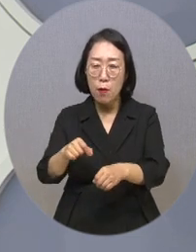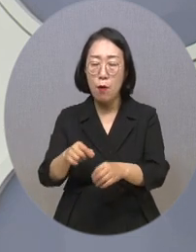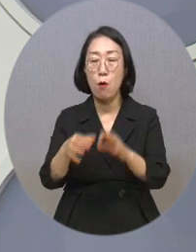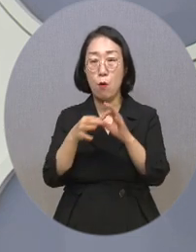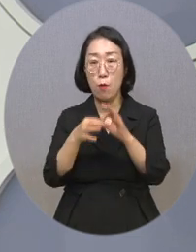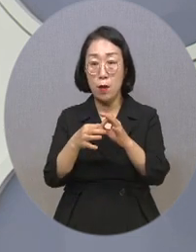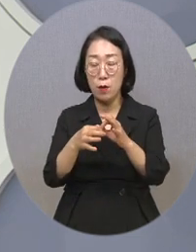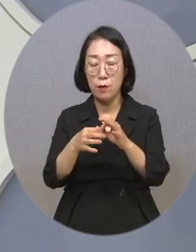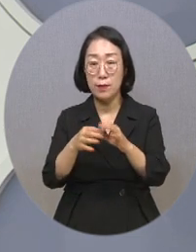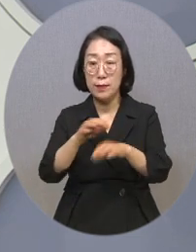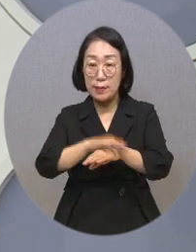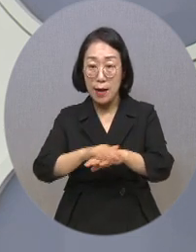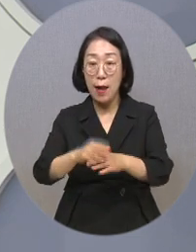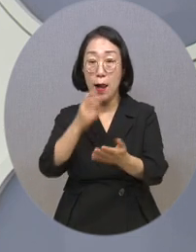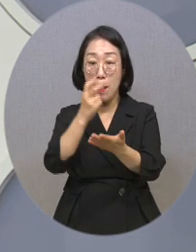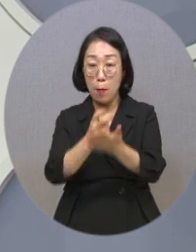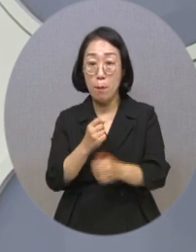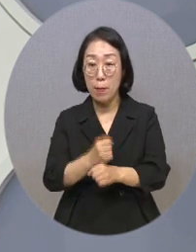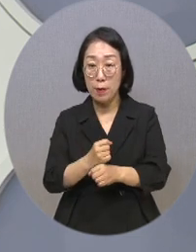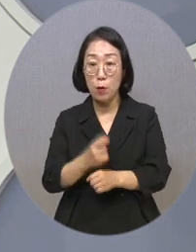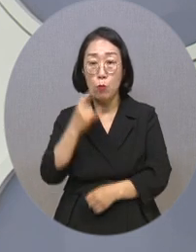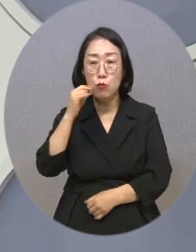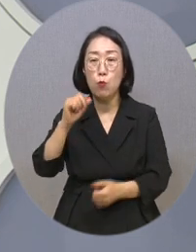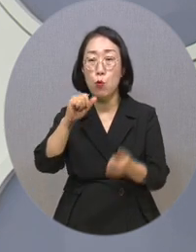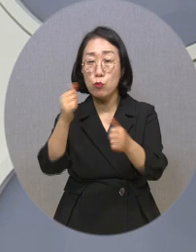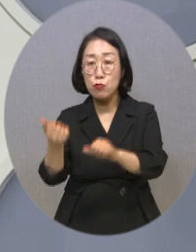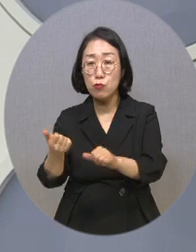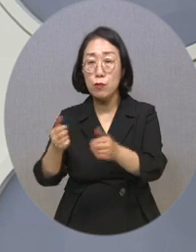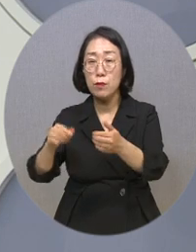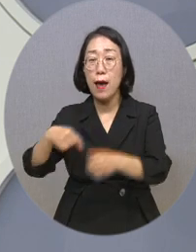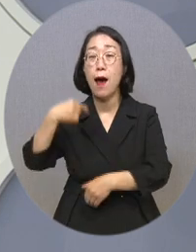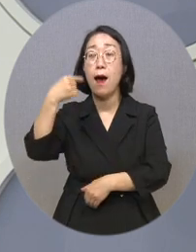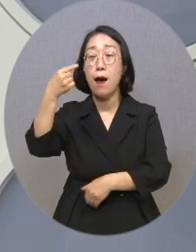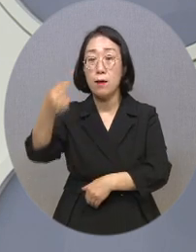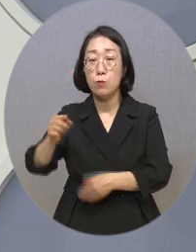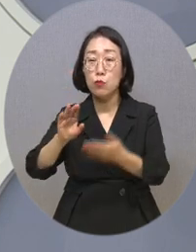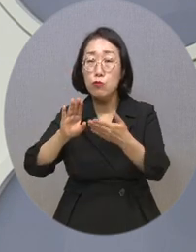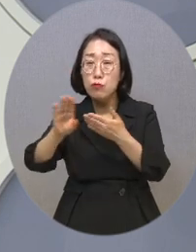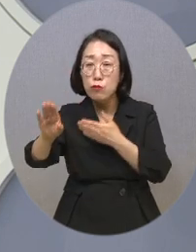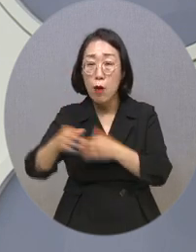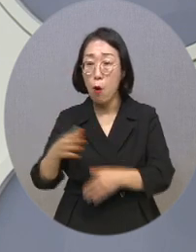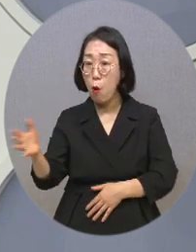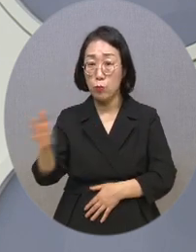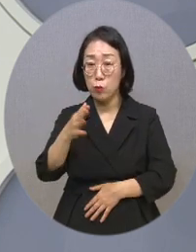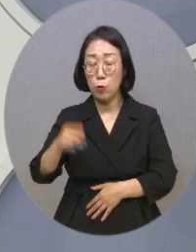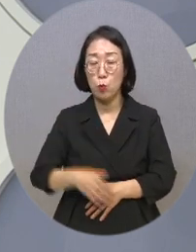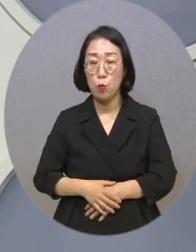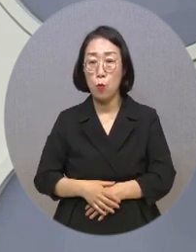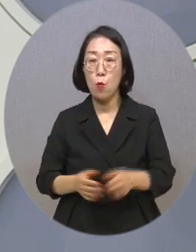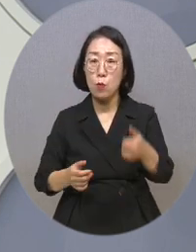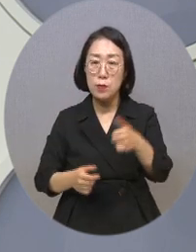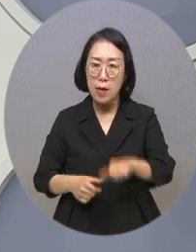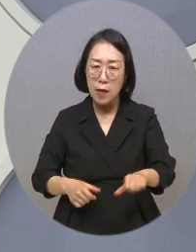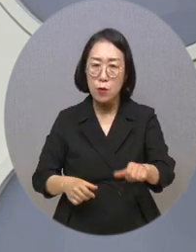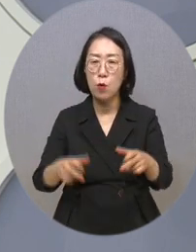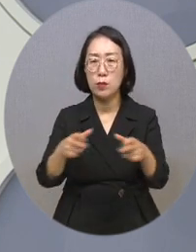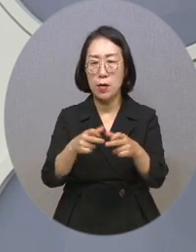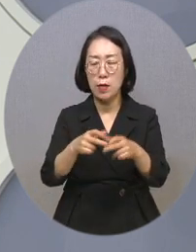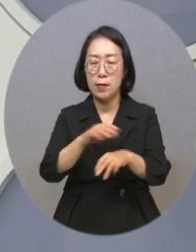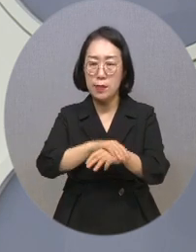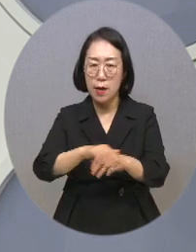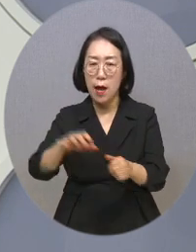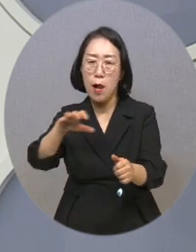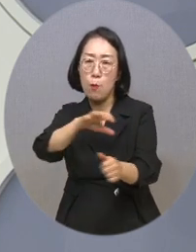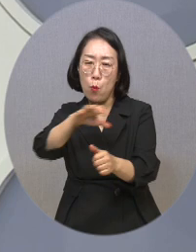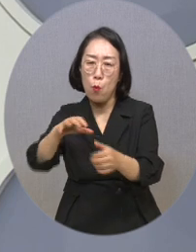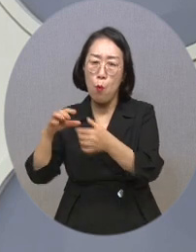잘 가다듬어서 부모 사후에 부모님들이 정말 편하게 눈을 감을 수 있는 제도를 저희가 만들